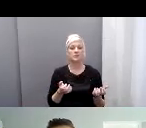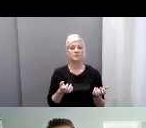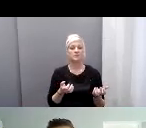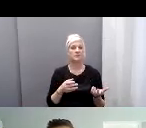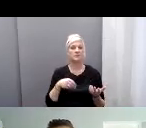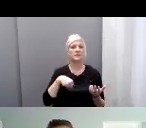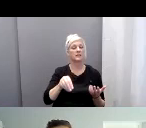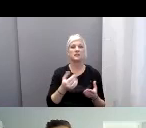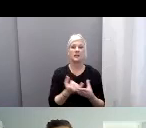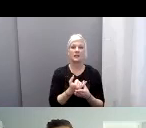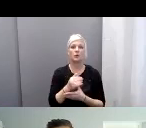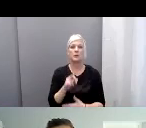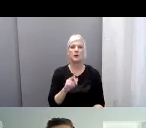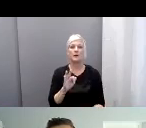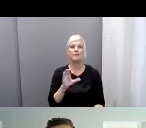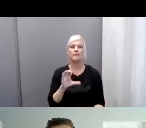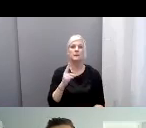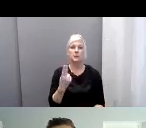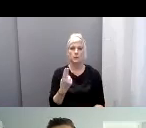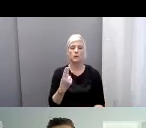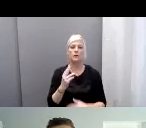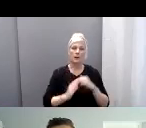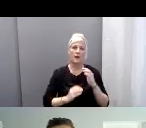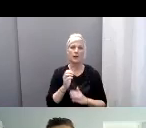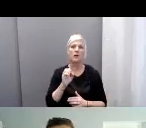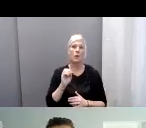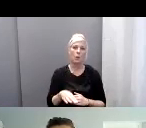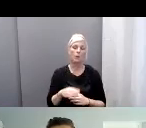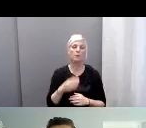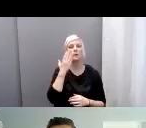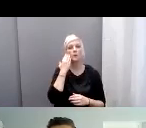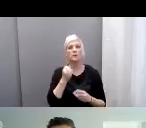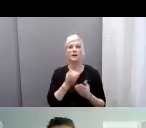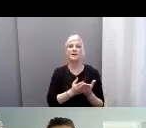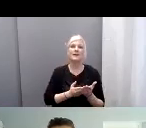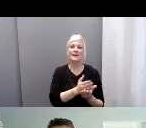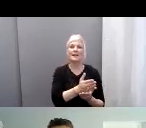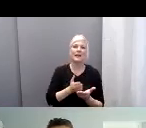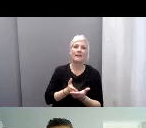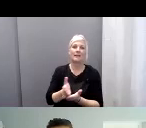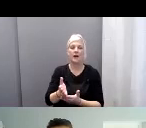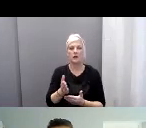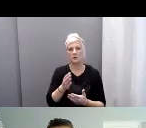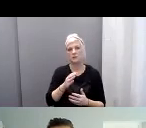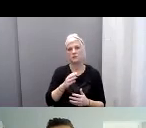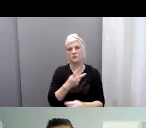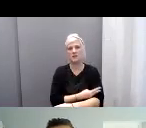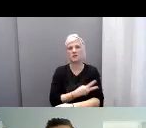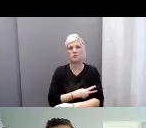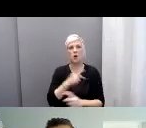satsningar inom RFSU som handlar om att kunna rikta sexualupplysning till